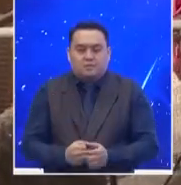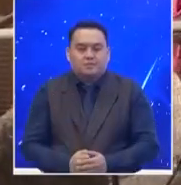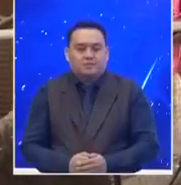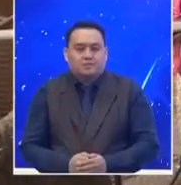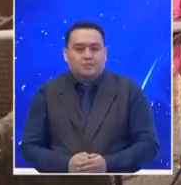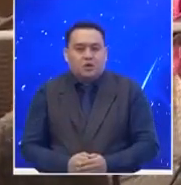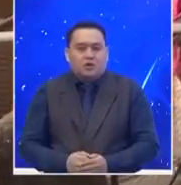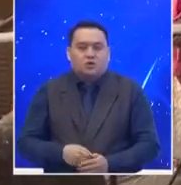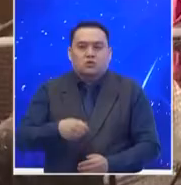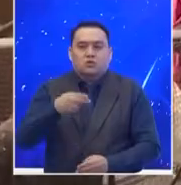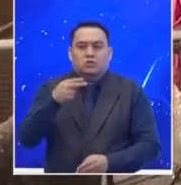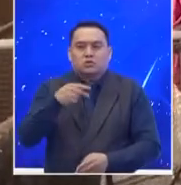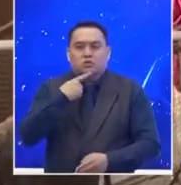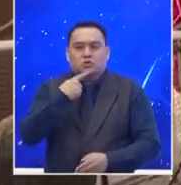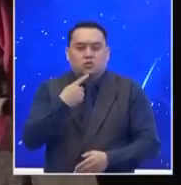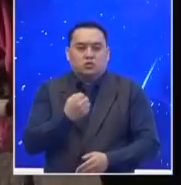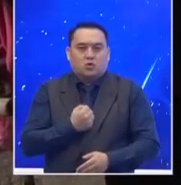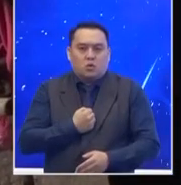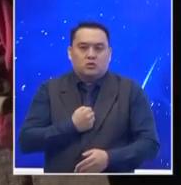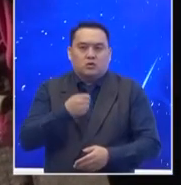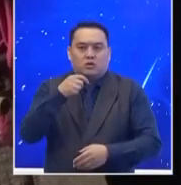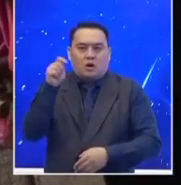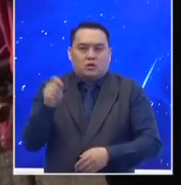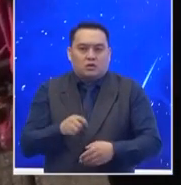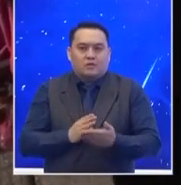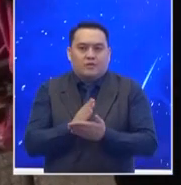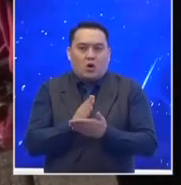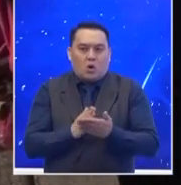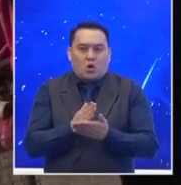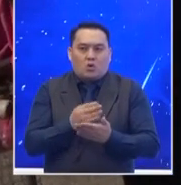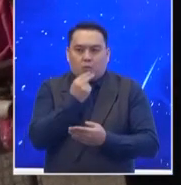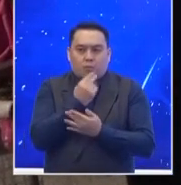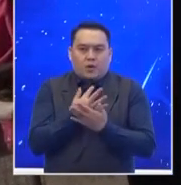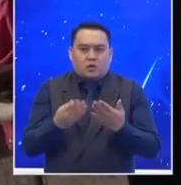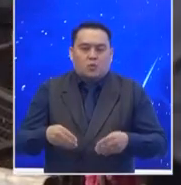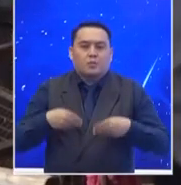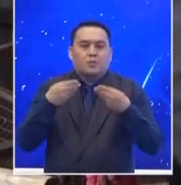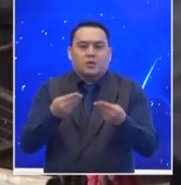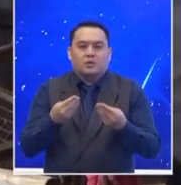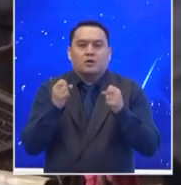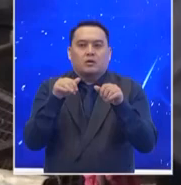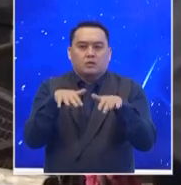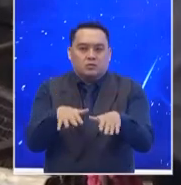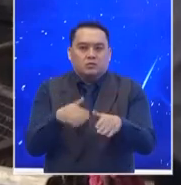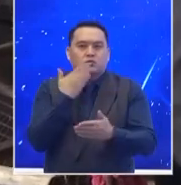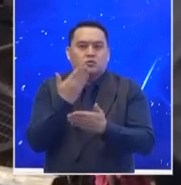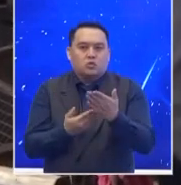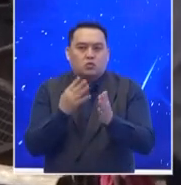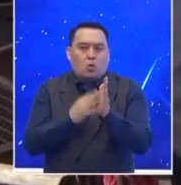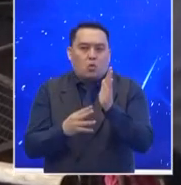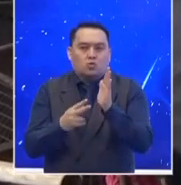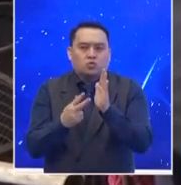соң соғыс ардагері Михаил Тищенканың шаңырағына барды. Қарт майдангерге азық түлік апарып, қал жағдайын сұрасты. 93